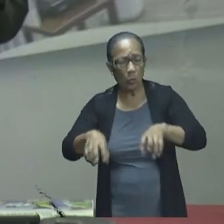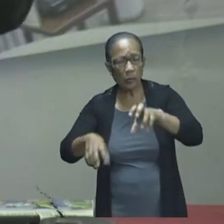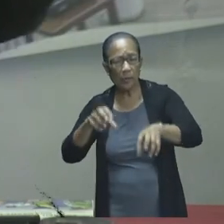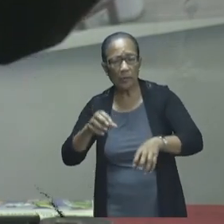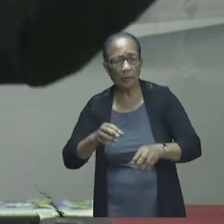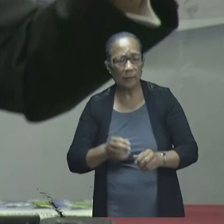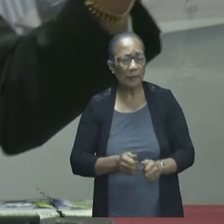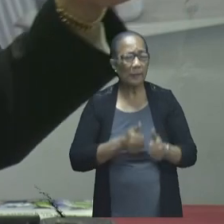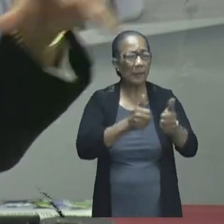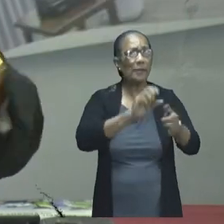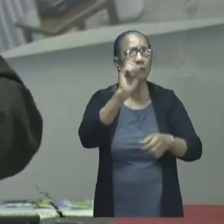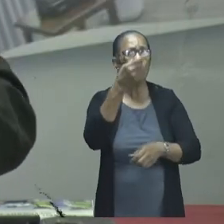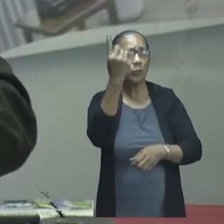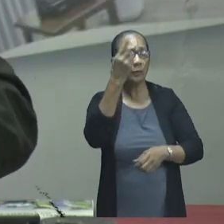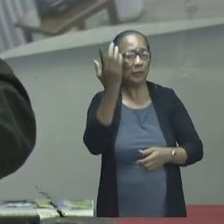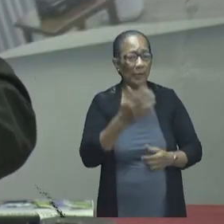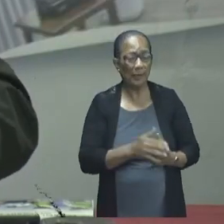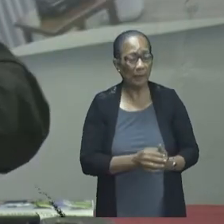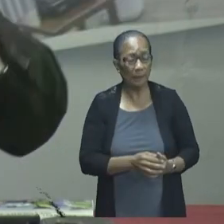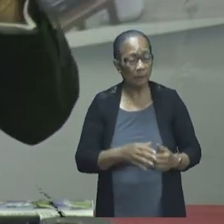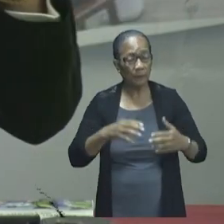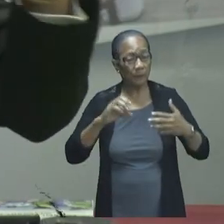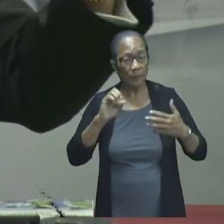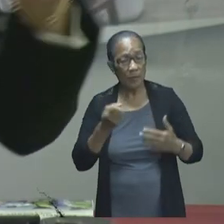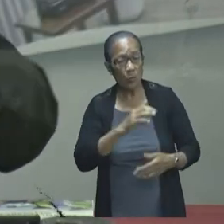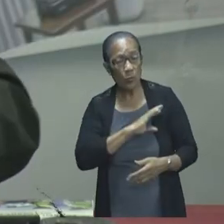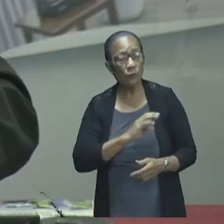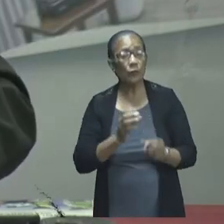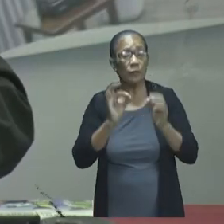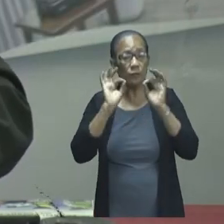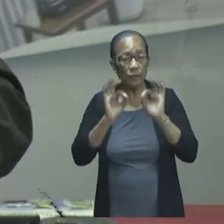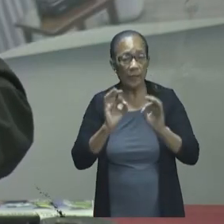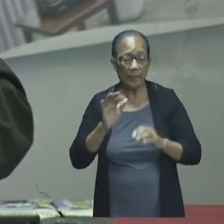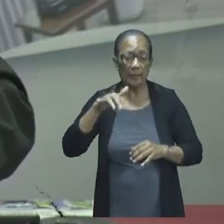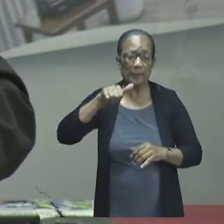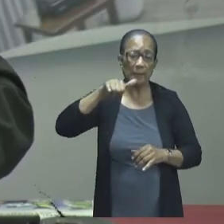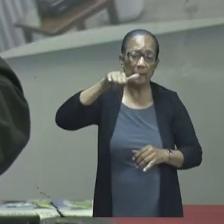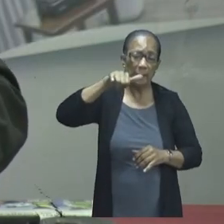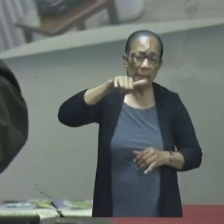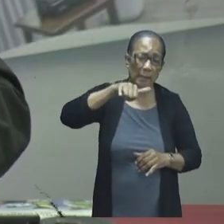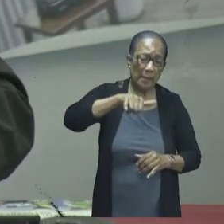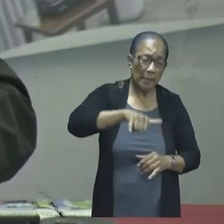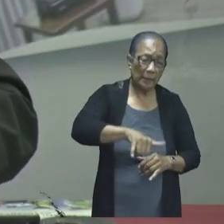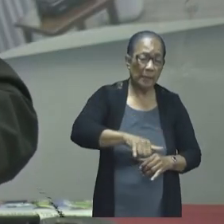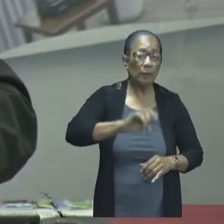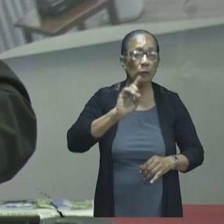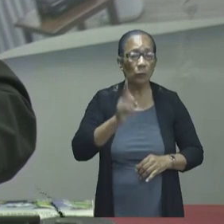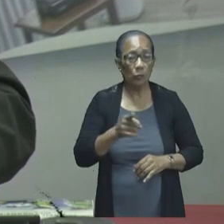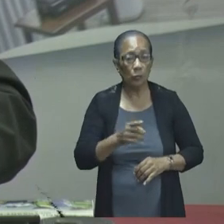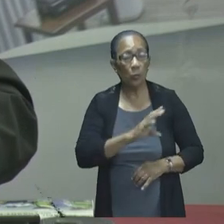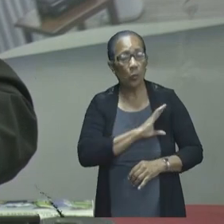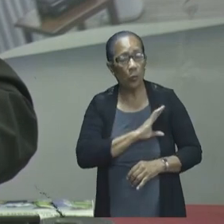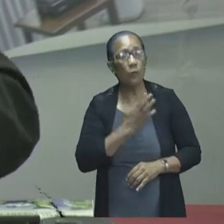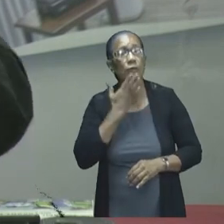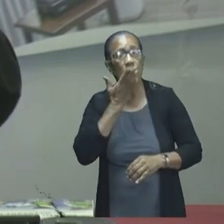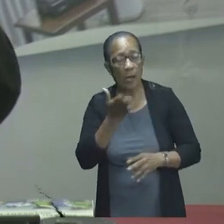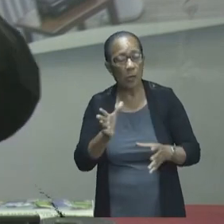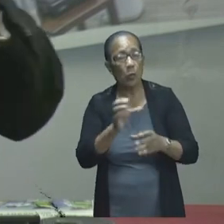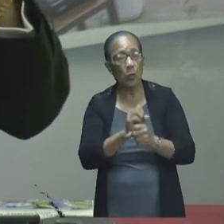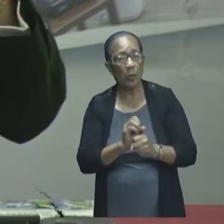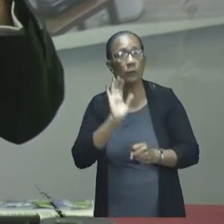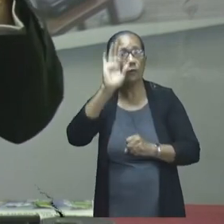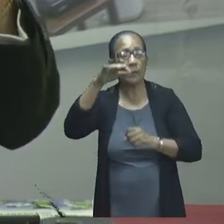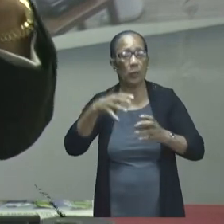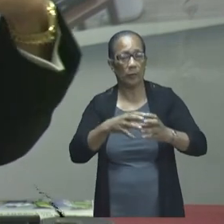wat airports en daar niet meer geschikt zijn voor veilige landing en dan moet je inderdaad ik uitkijken naar hulp van buiten en daarom hebben gezegd water